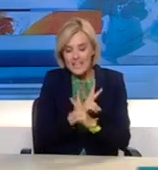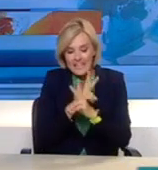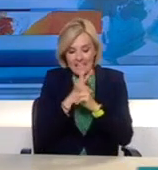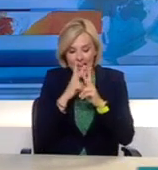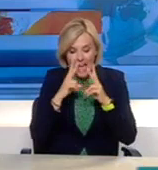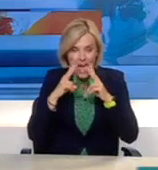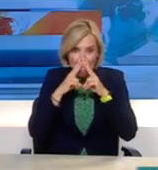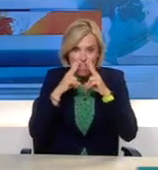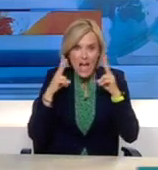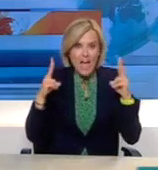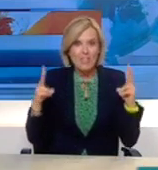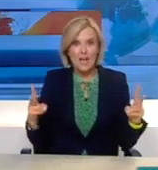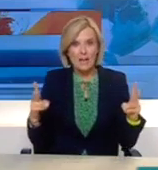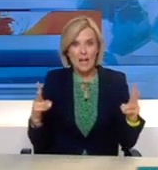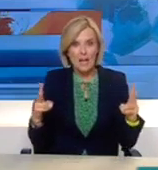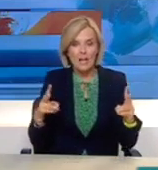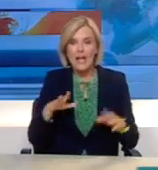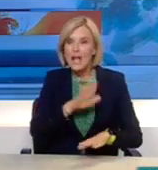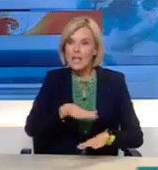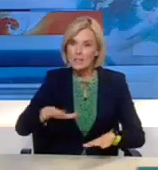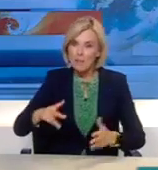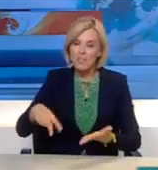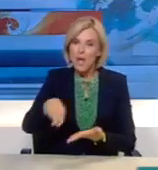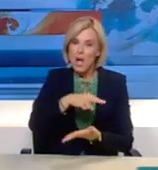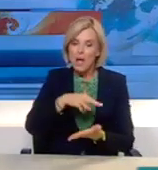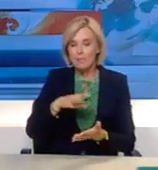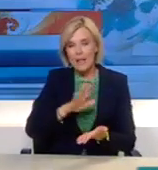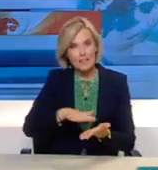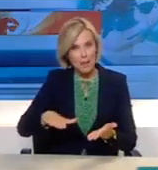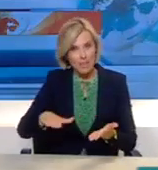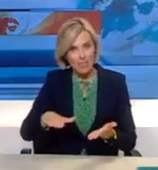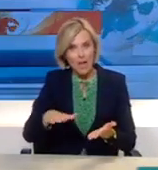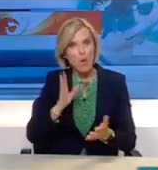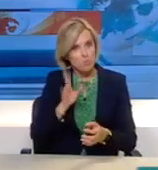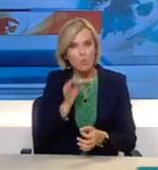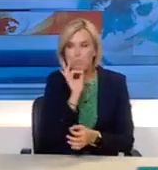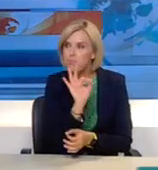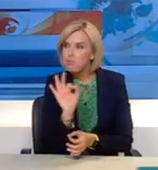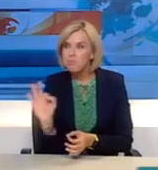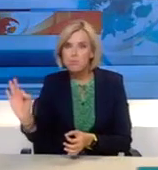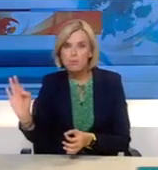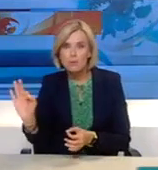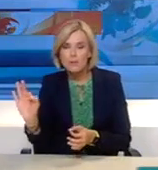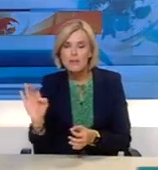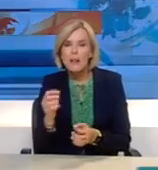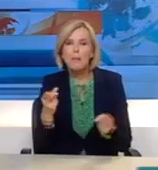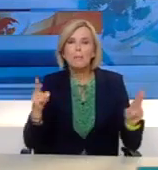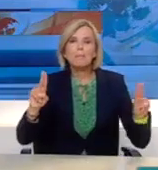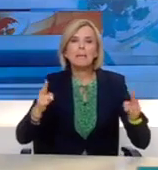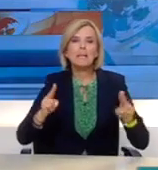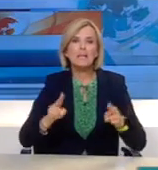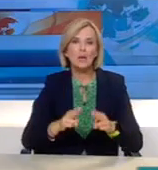ότι ο ρόλος των παιδιών στη μετάδοση του ιού είναι χαμηλός, είναι μικρός. Επομένως, λαμβάνοντας αυτά τα